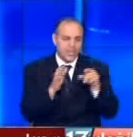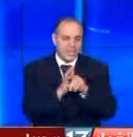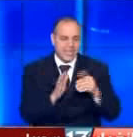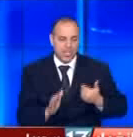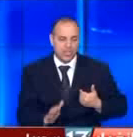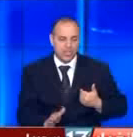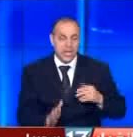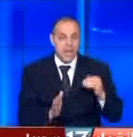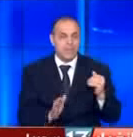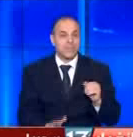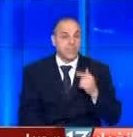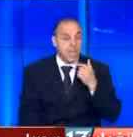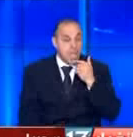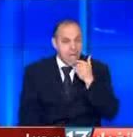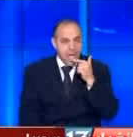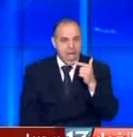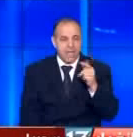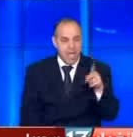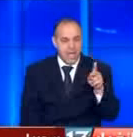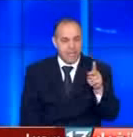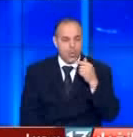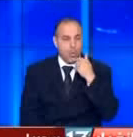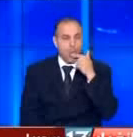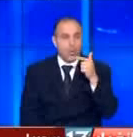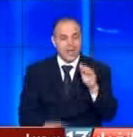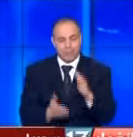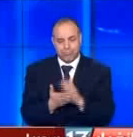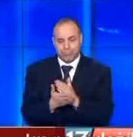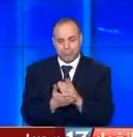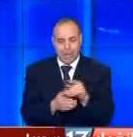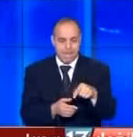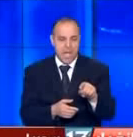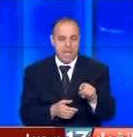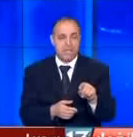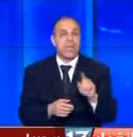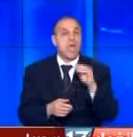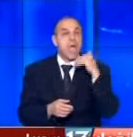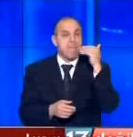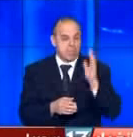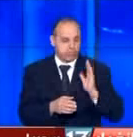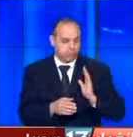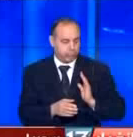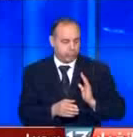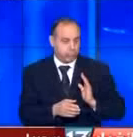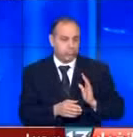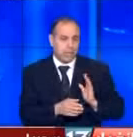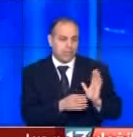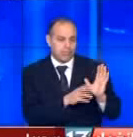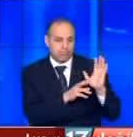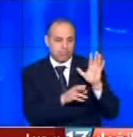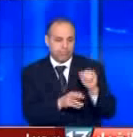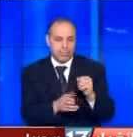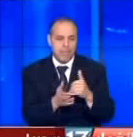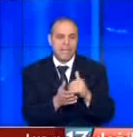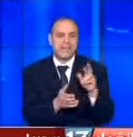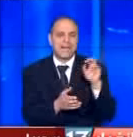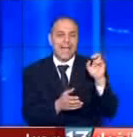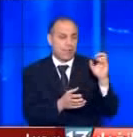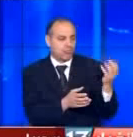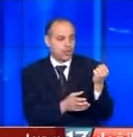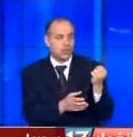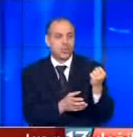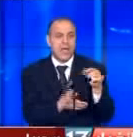يساهم في التعجيل بهزيمة الإرهابيين هناك. قال مسؤولون أمريكيون إن إدارة رئيس دونالد ترامب تدرس